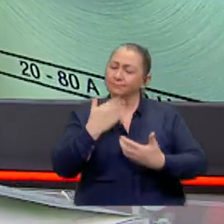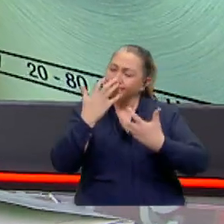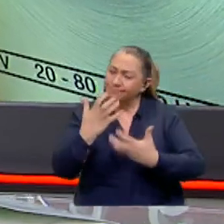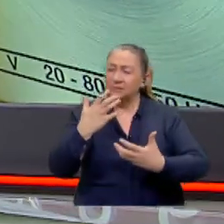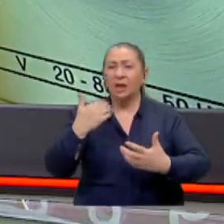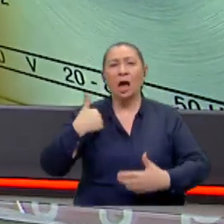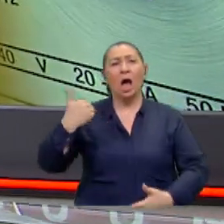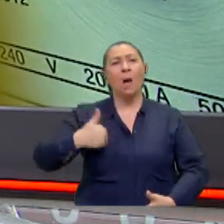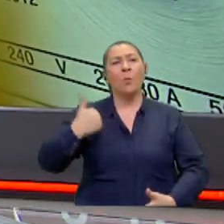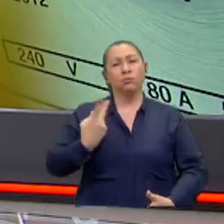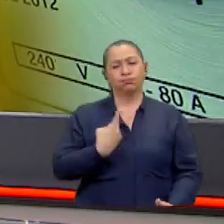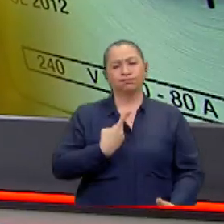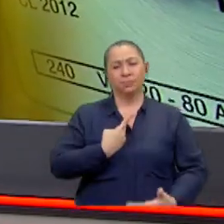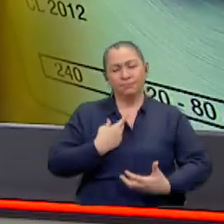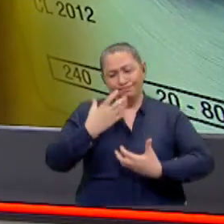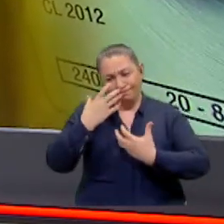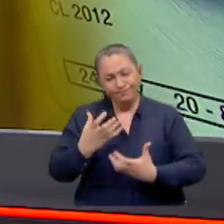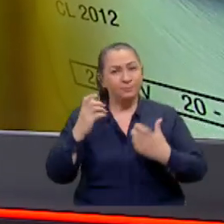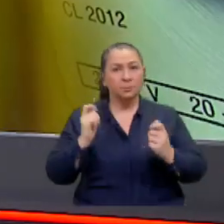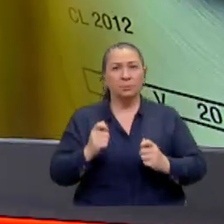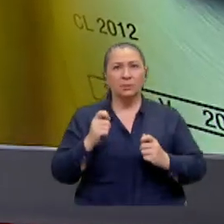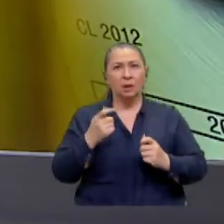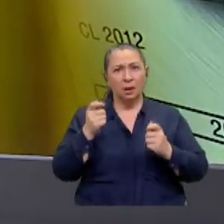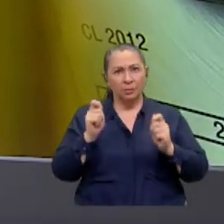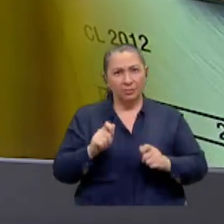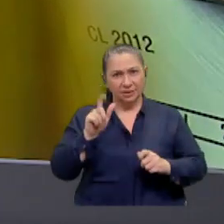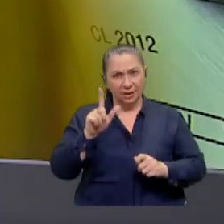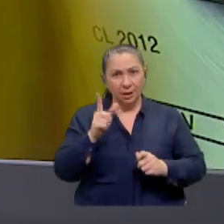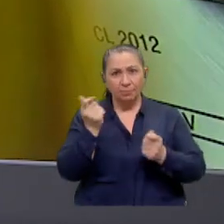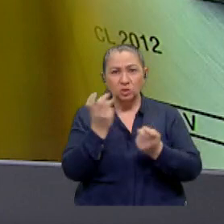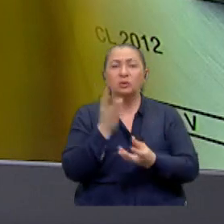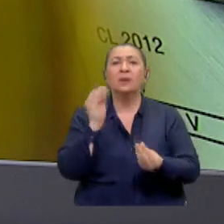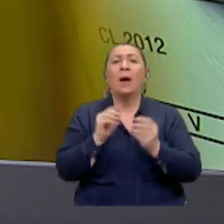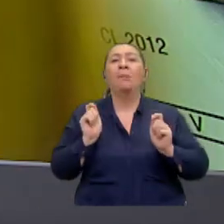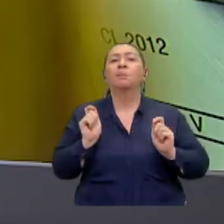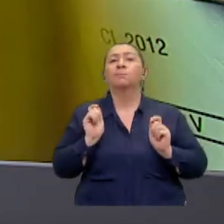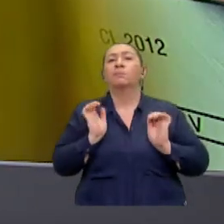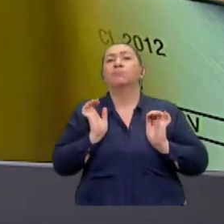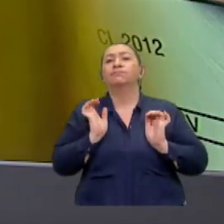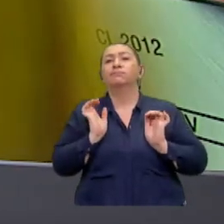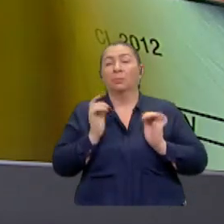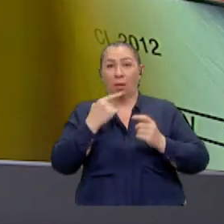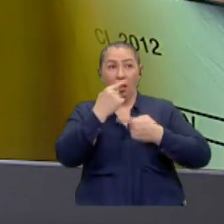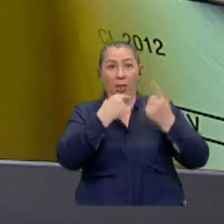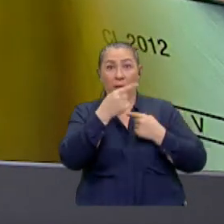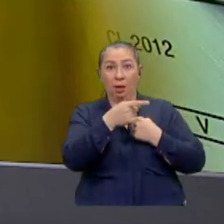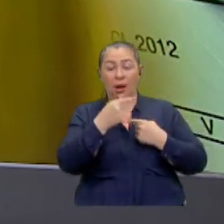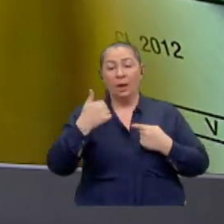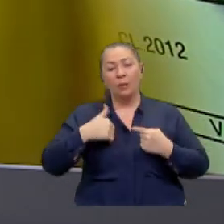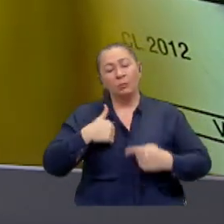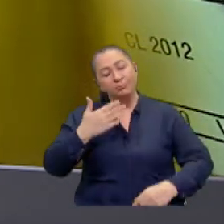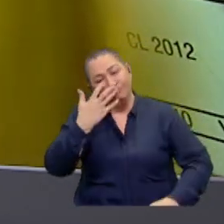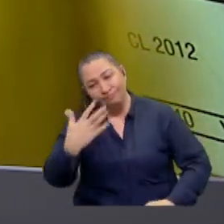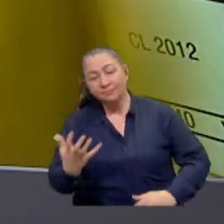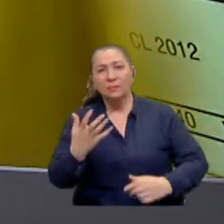ettik kamudan fedakarlık ettik Biz yapılması gereken birçok zammı yapmadık söylenen bu kamudan